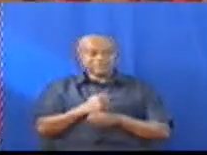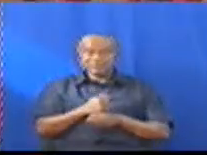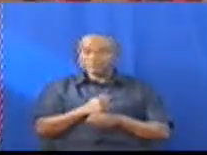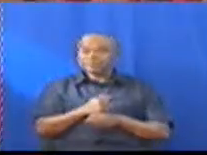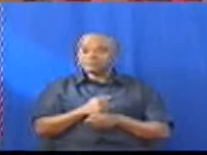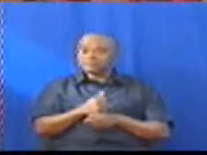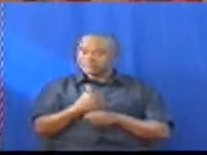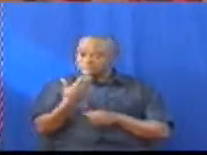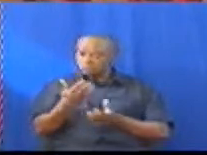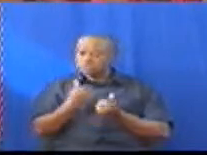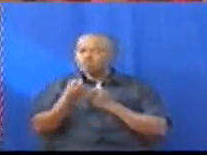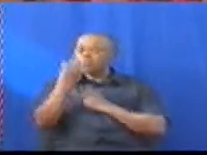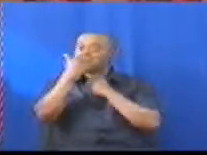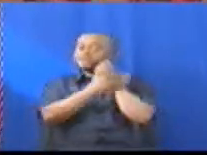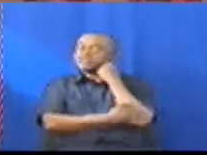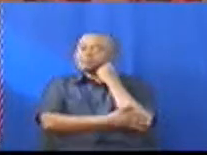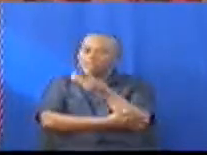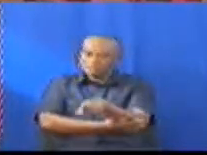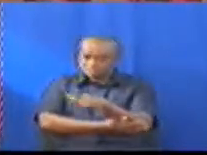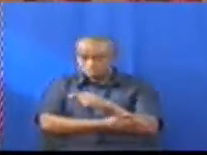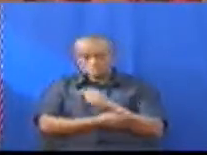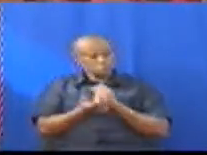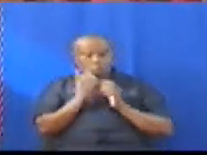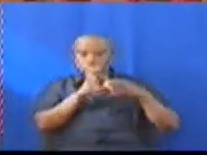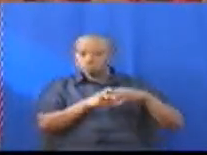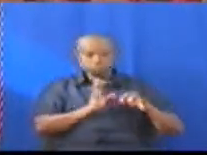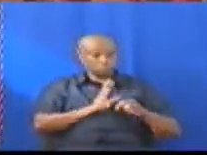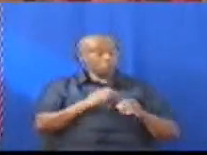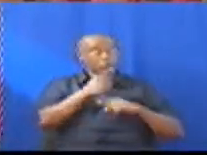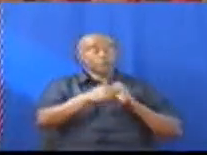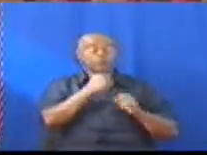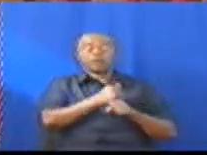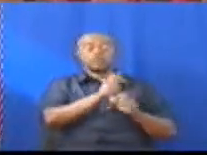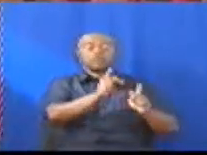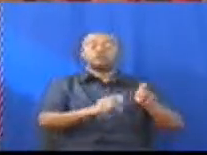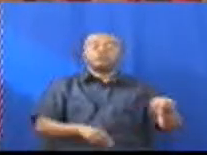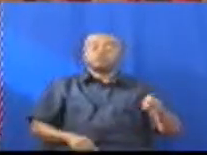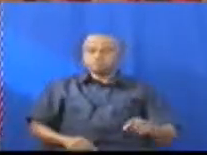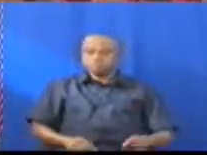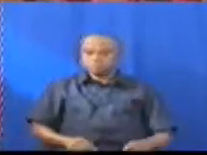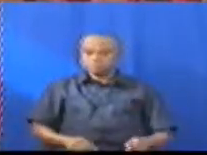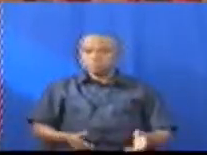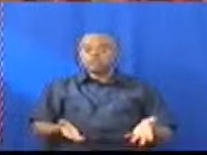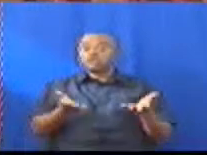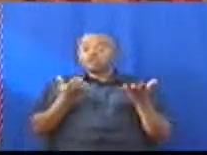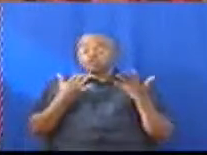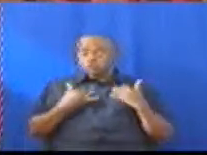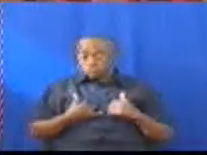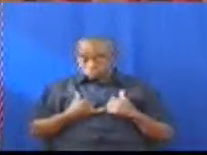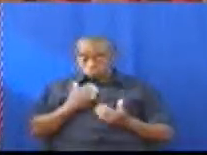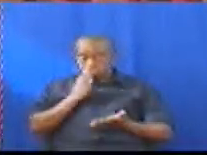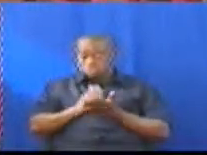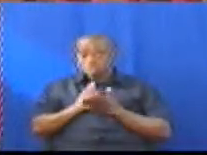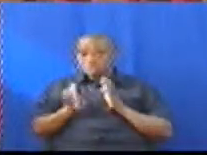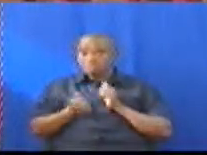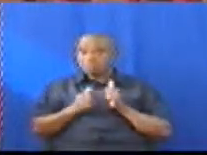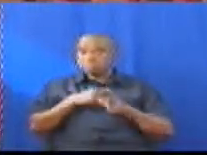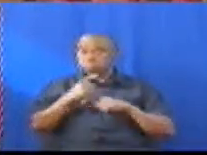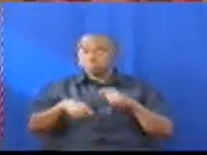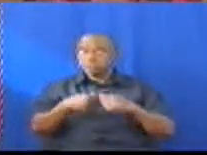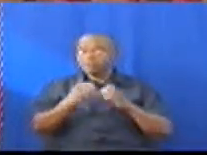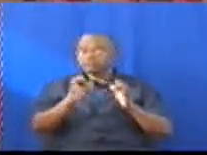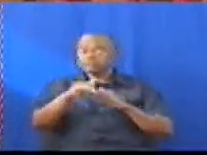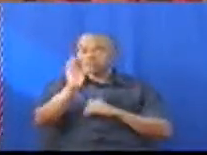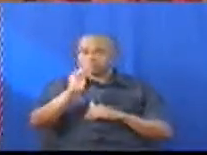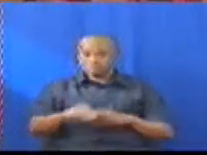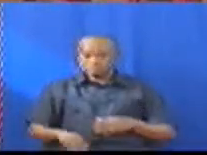kutoka from law school of Tanzania waendelee na hizo kazi, ili tuweze kufanya mambo yetu kwa urahisi zaidi.